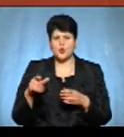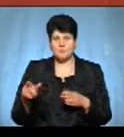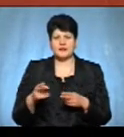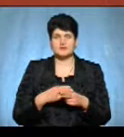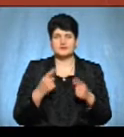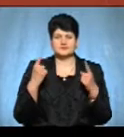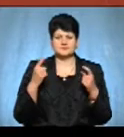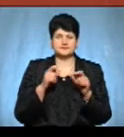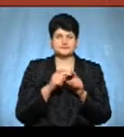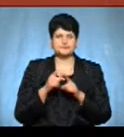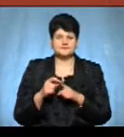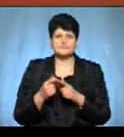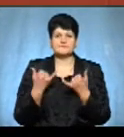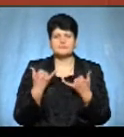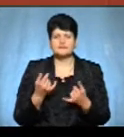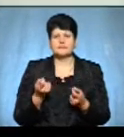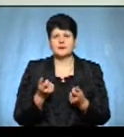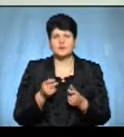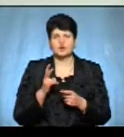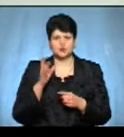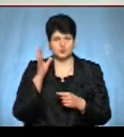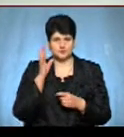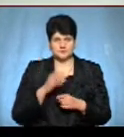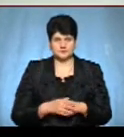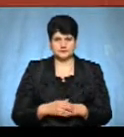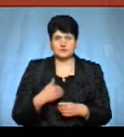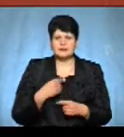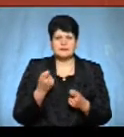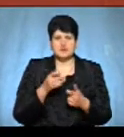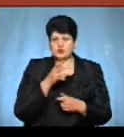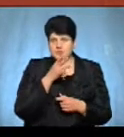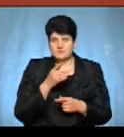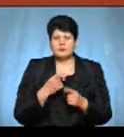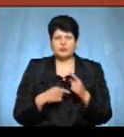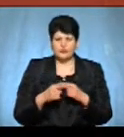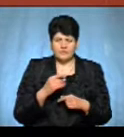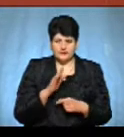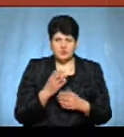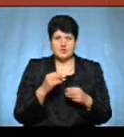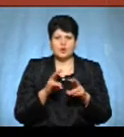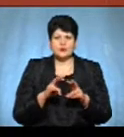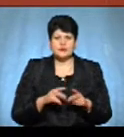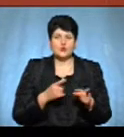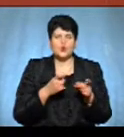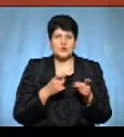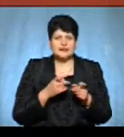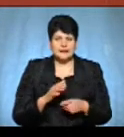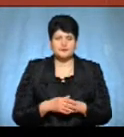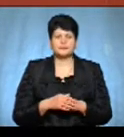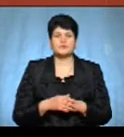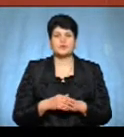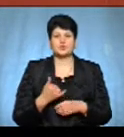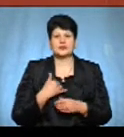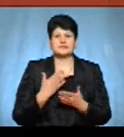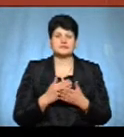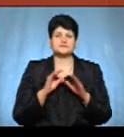слів, наразі мало хто слухає. У нас ще зовсім мало часу, але ми повернемося ще до розслідування розстрілів. В